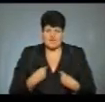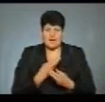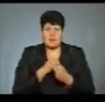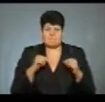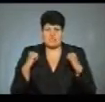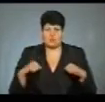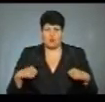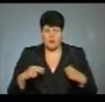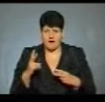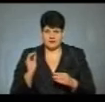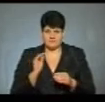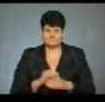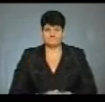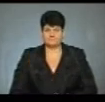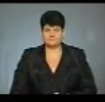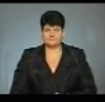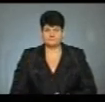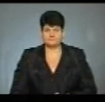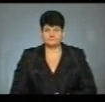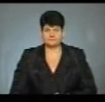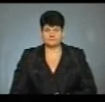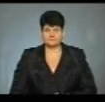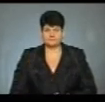Нацполіції області Сергій Крета.